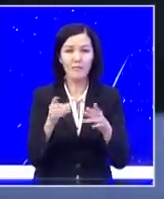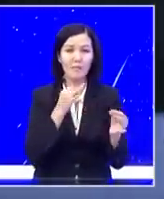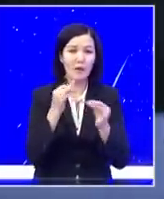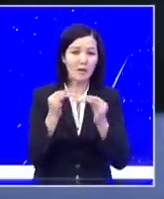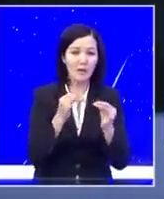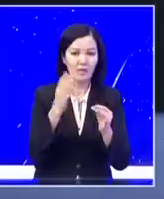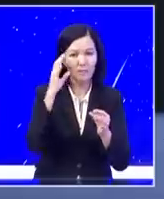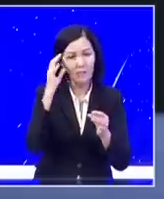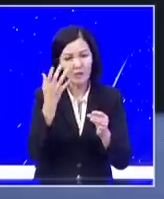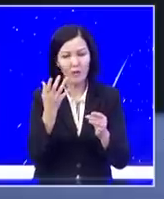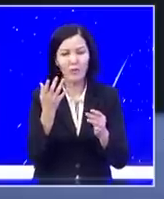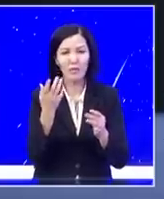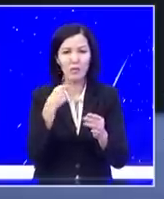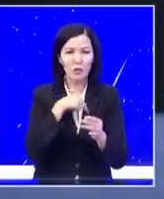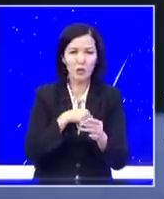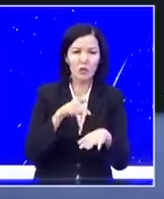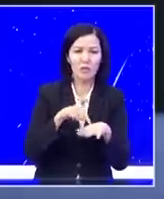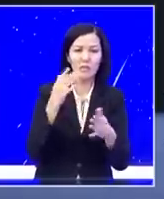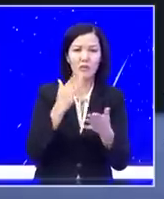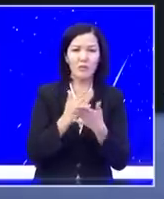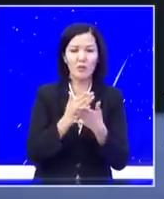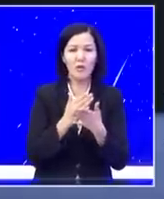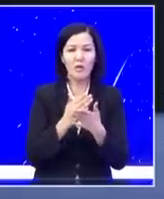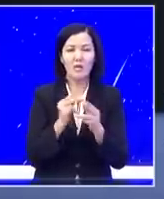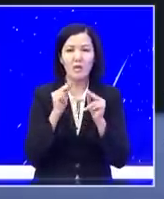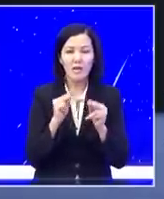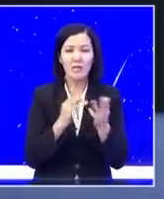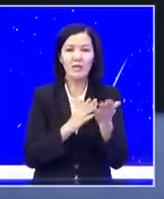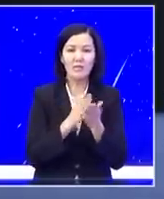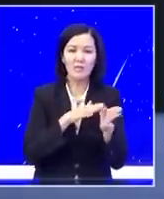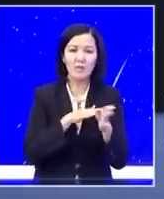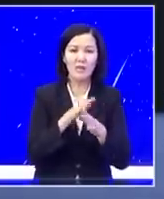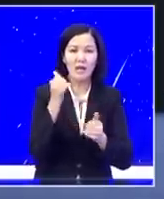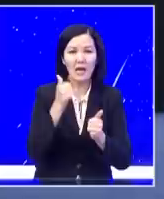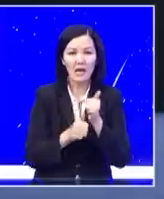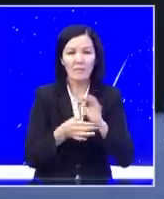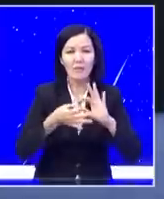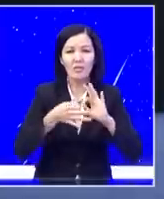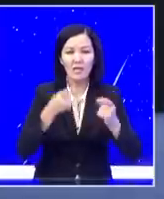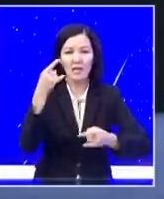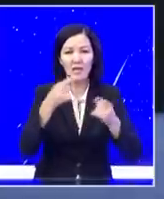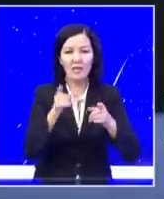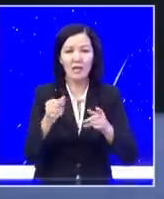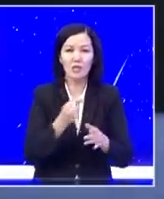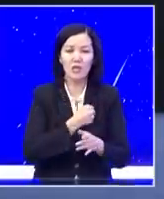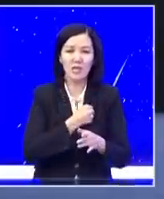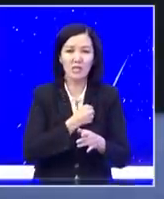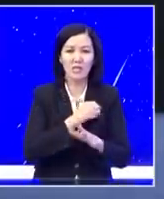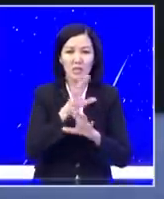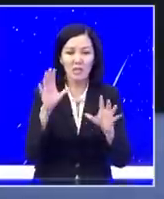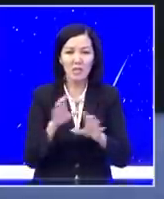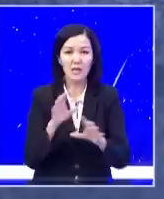қарым-қатынасы, ол кісінің жаңағы жұмысқа деген ынта ықыласы, әрбір хабарға, әрбір кейіпкерге деген жанашырлығын сол